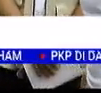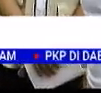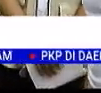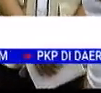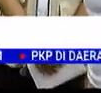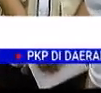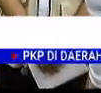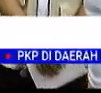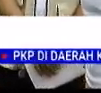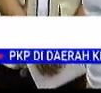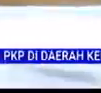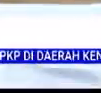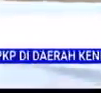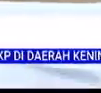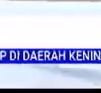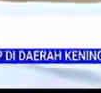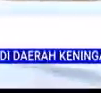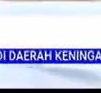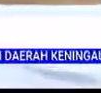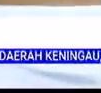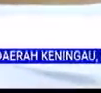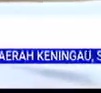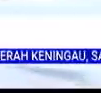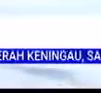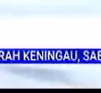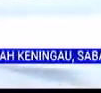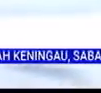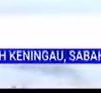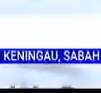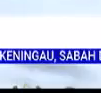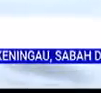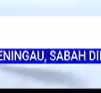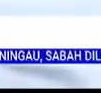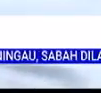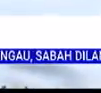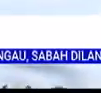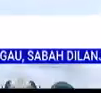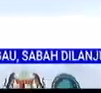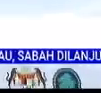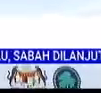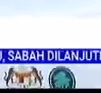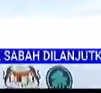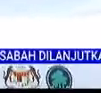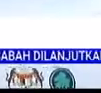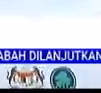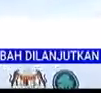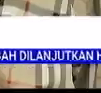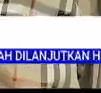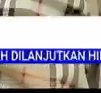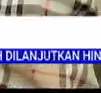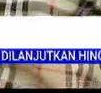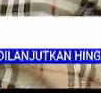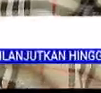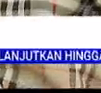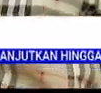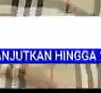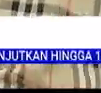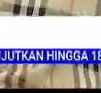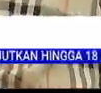menghasilkan 117 tan oksigen setahun dan mengurangkan 22 tan karbon dioksida setahun.